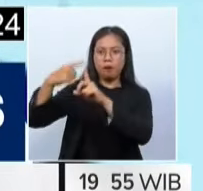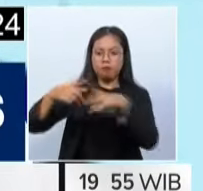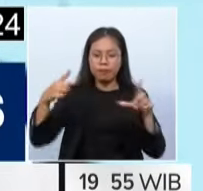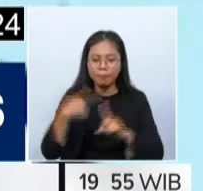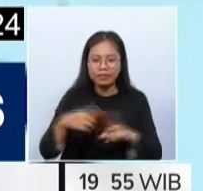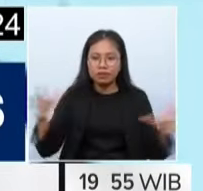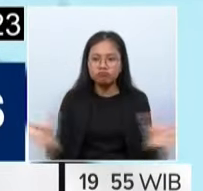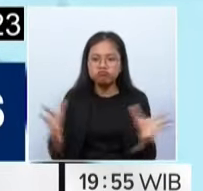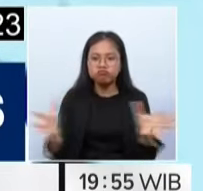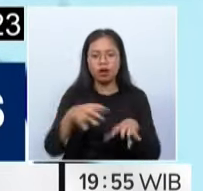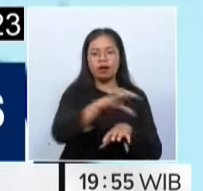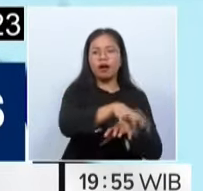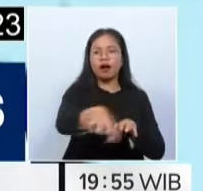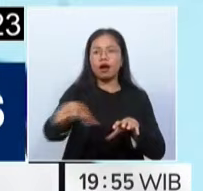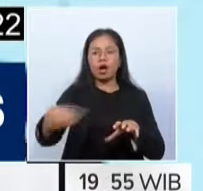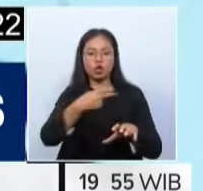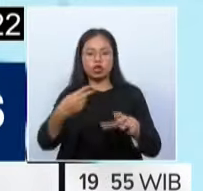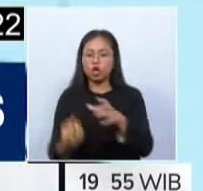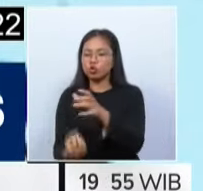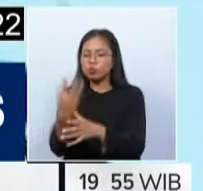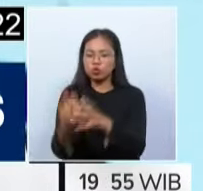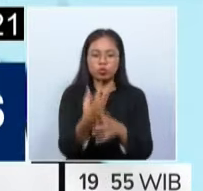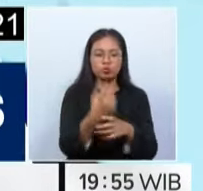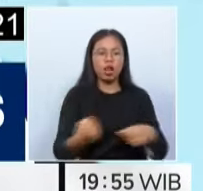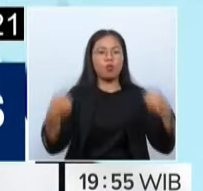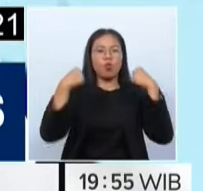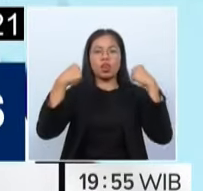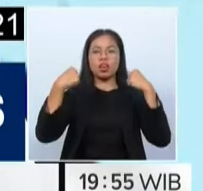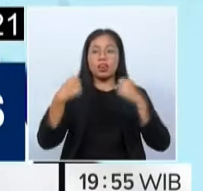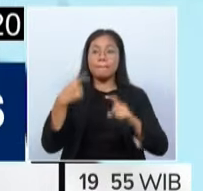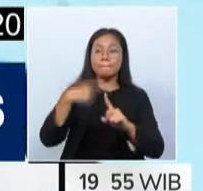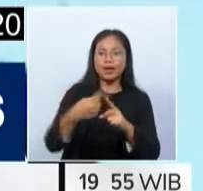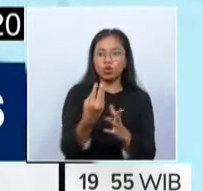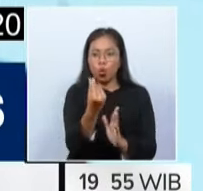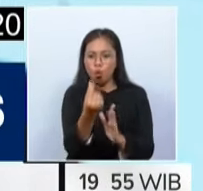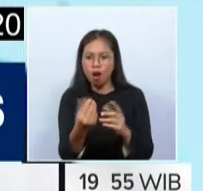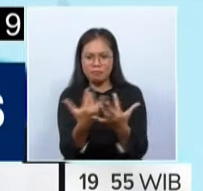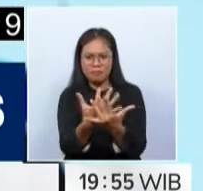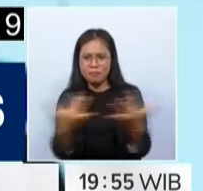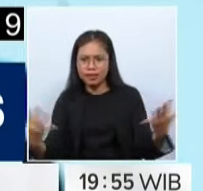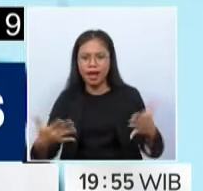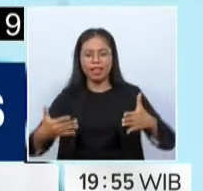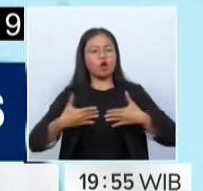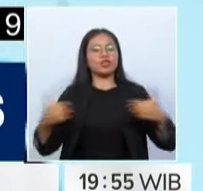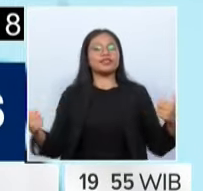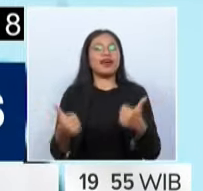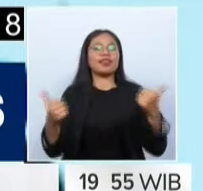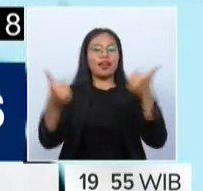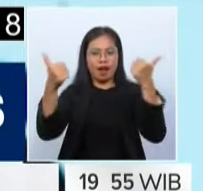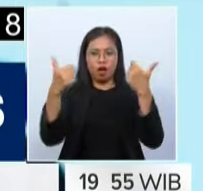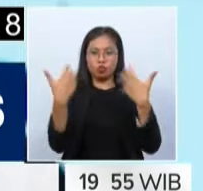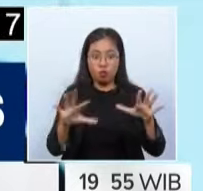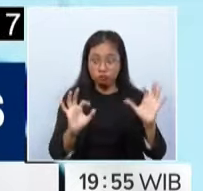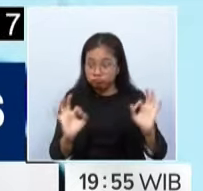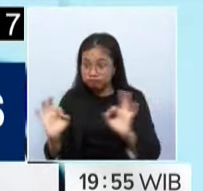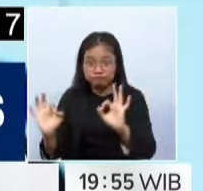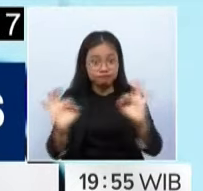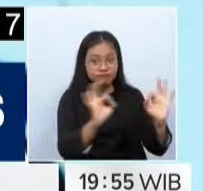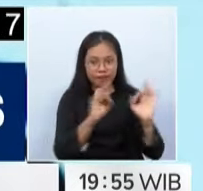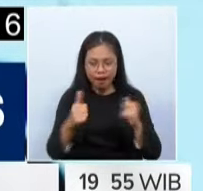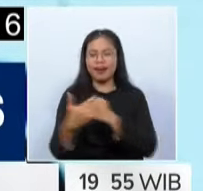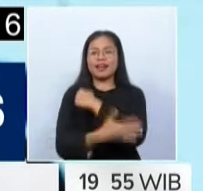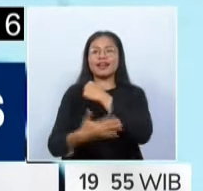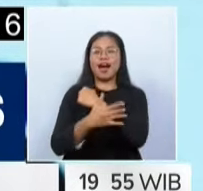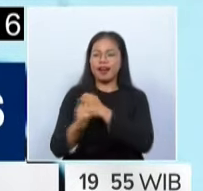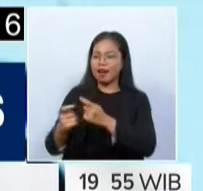aset aset dan keuangan kita kita sejahterakan rakyat kita baru kita akan disegani kita akan